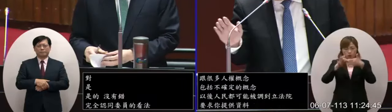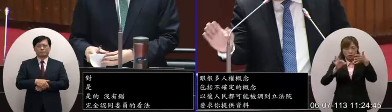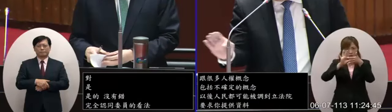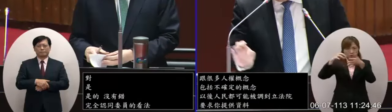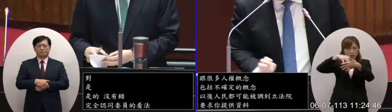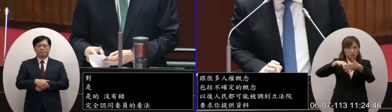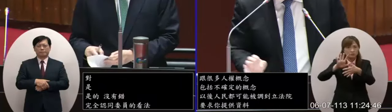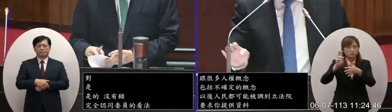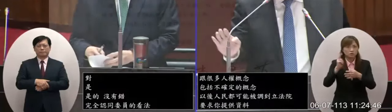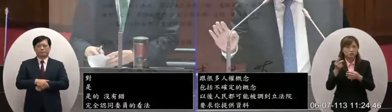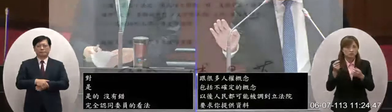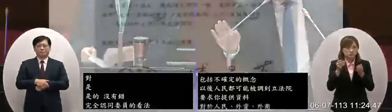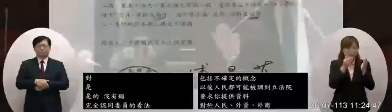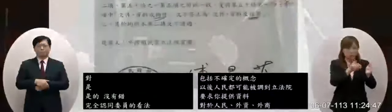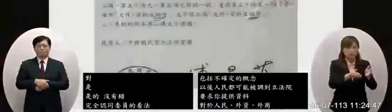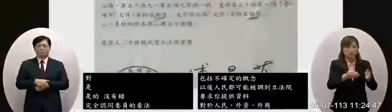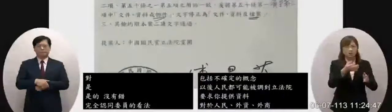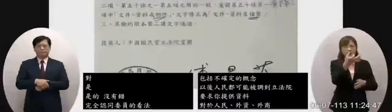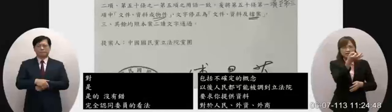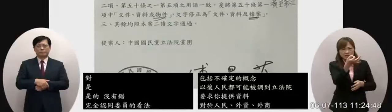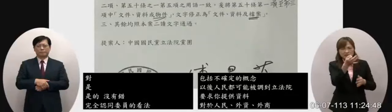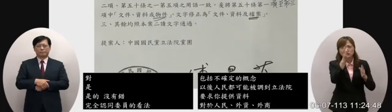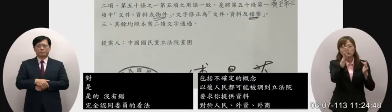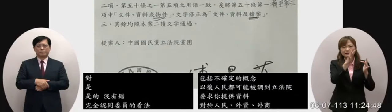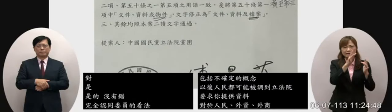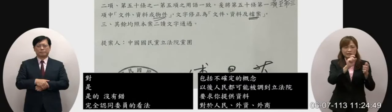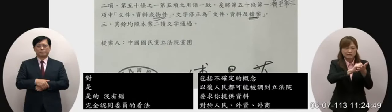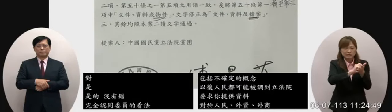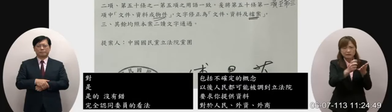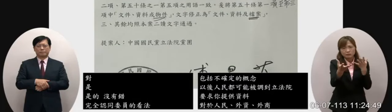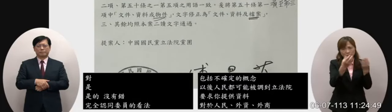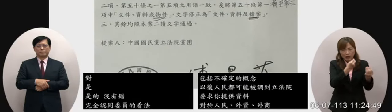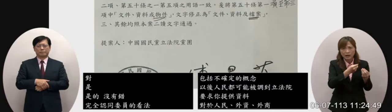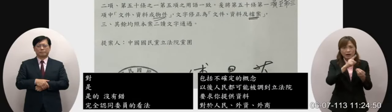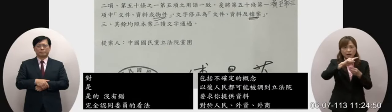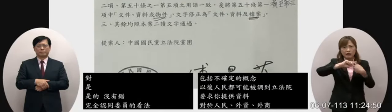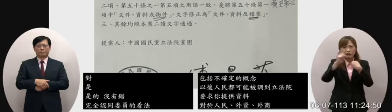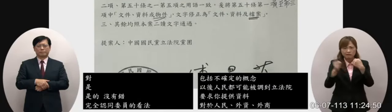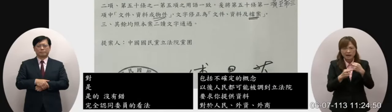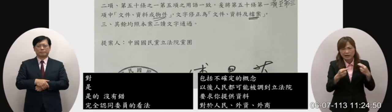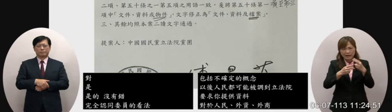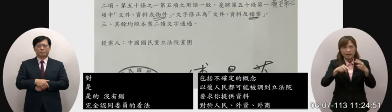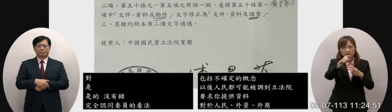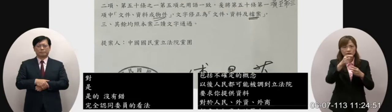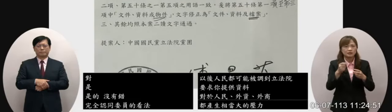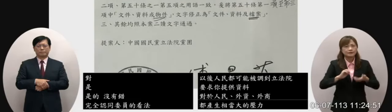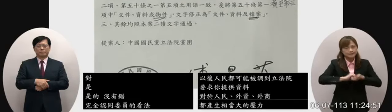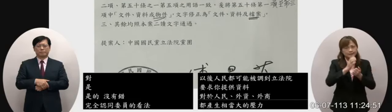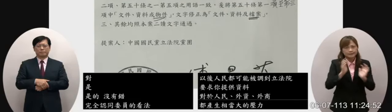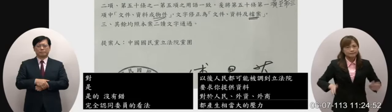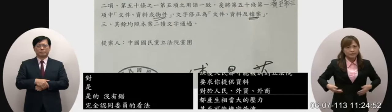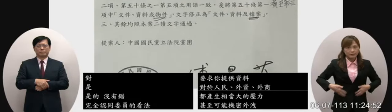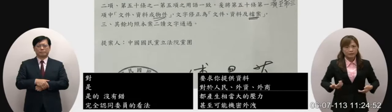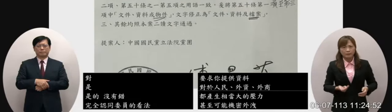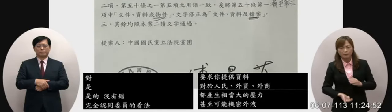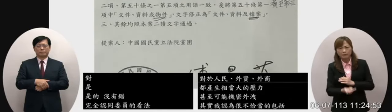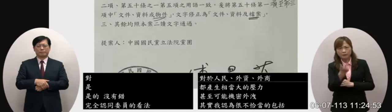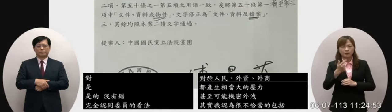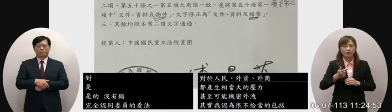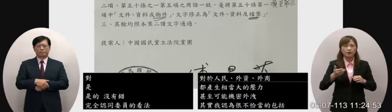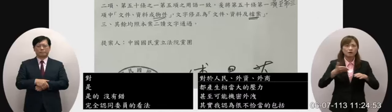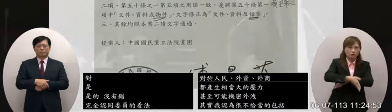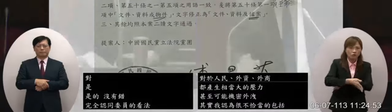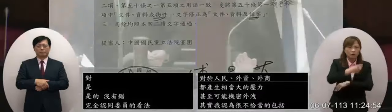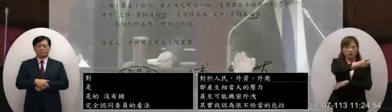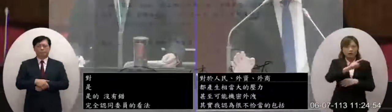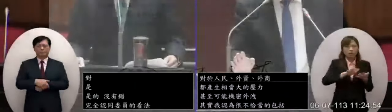在做新台币的漏写，包括物件跟档案的更改，你就也看得出来这多么冲突、多么急躁、多么的混乱。所